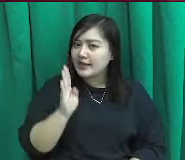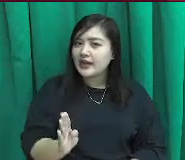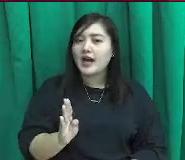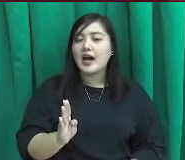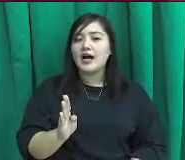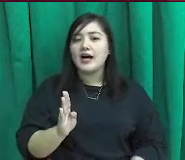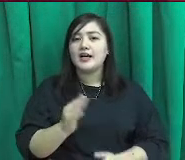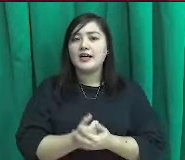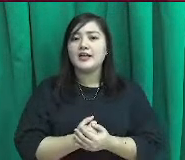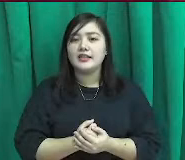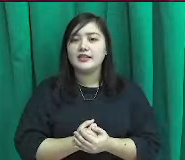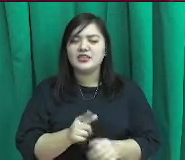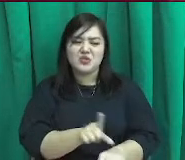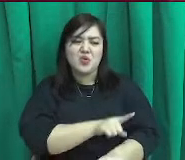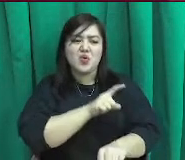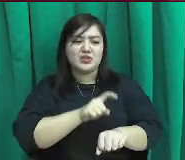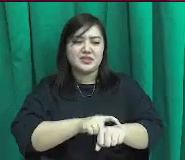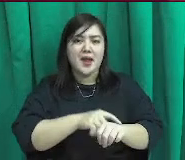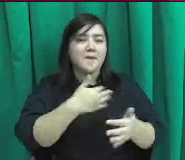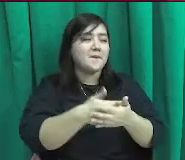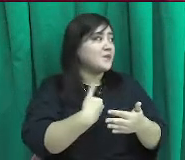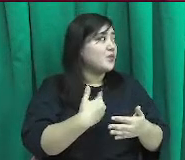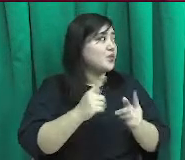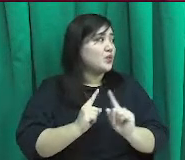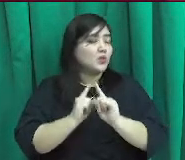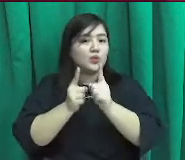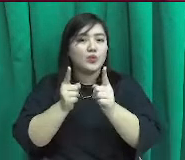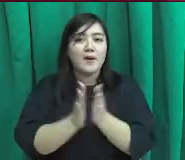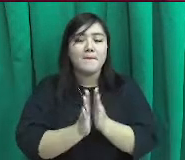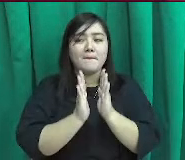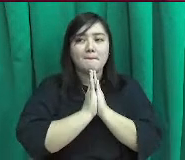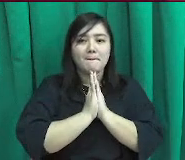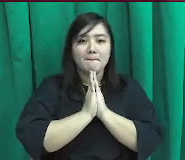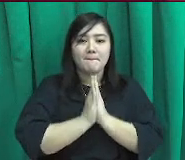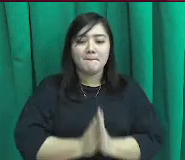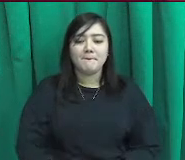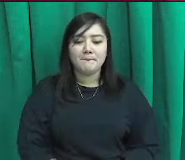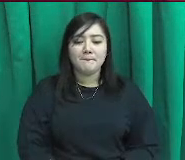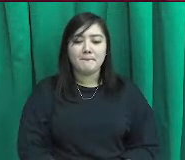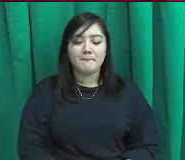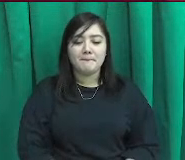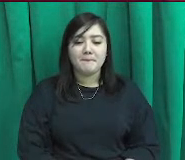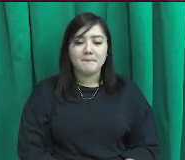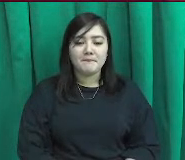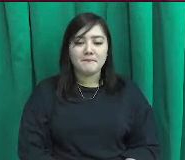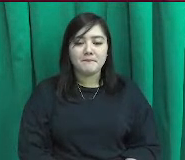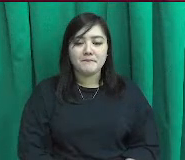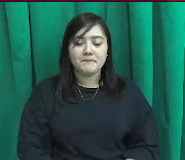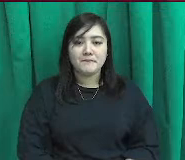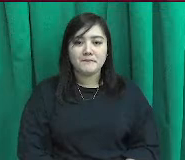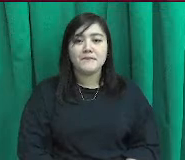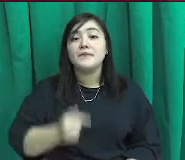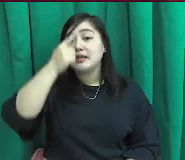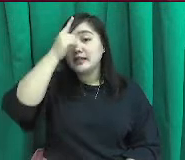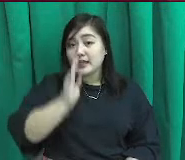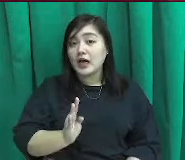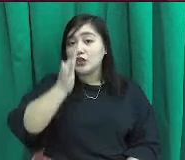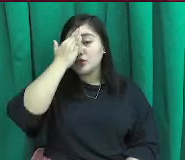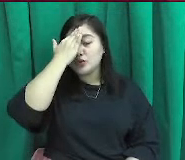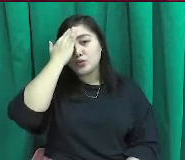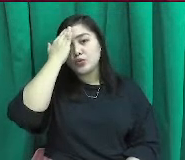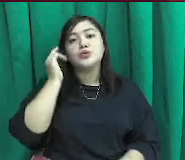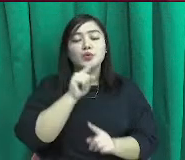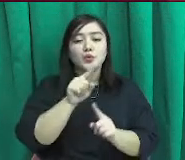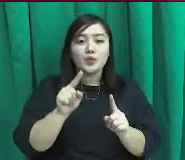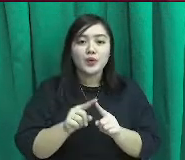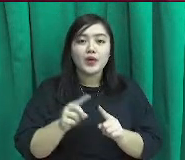ng Diyos kung paano tayo tuturuan mga leaders of the family para sa pamilya natin. Yes, alam ng Diyos kung kailan po,